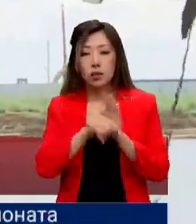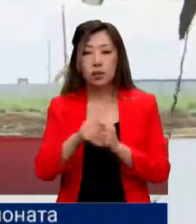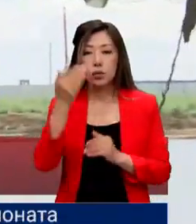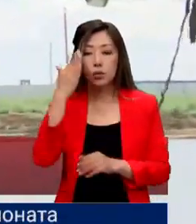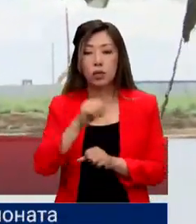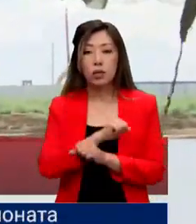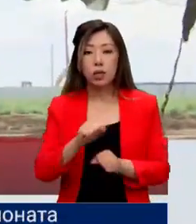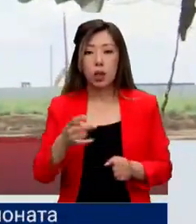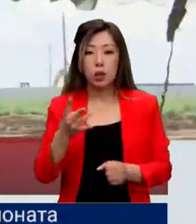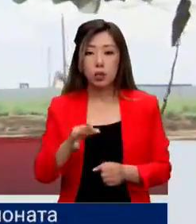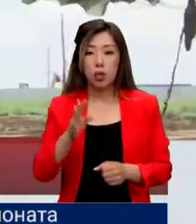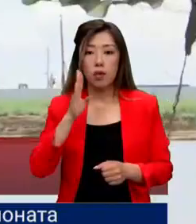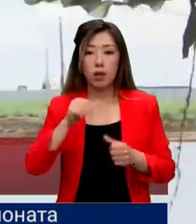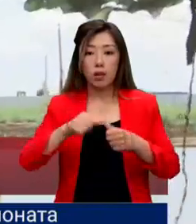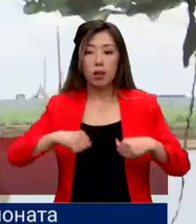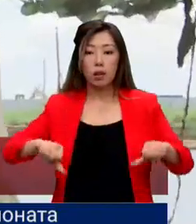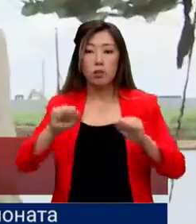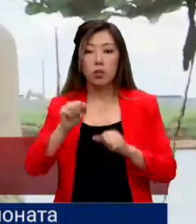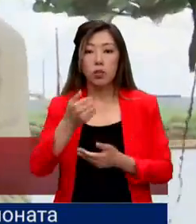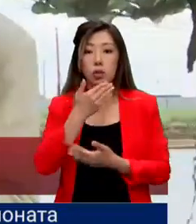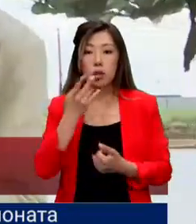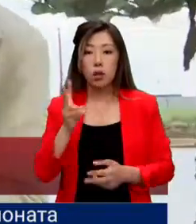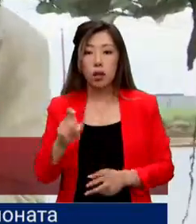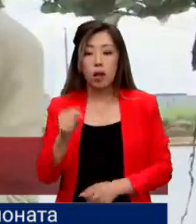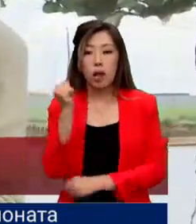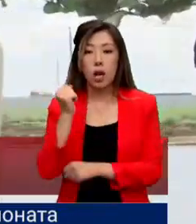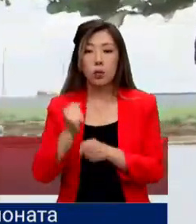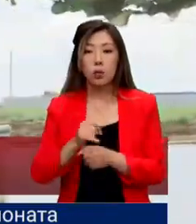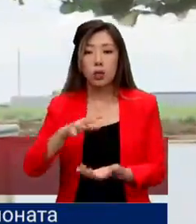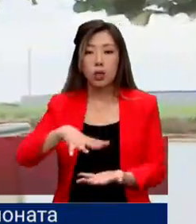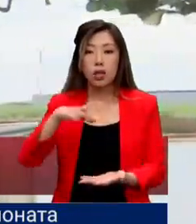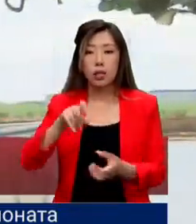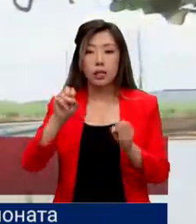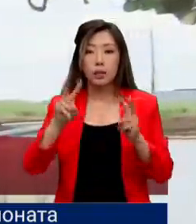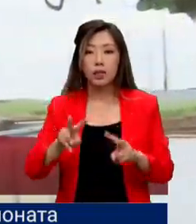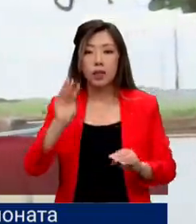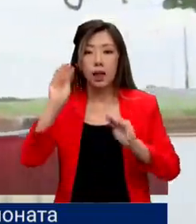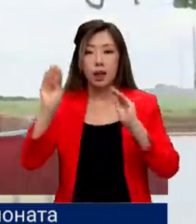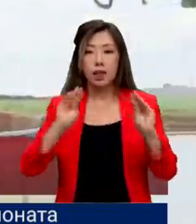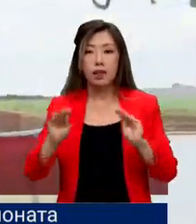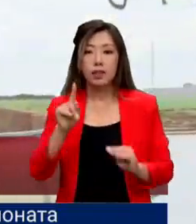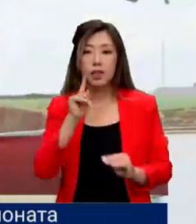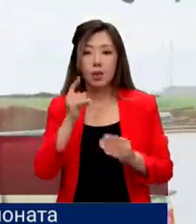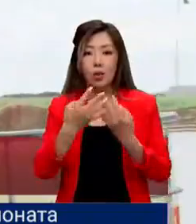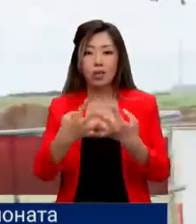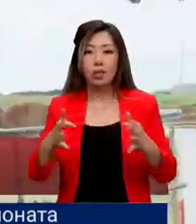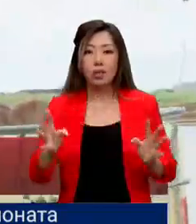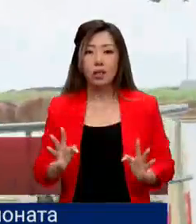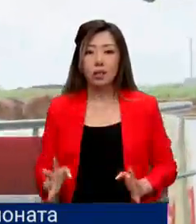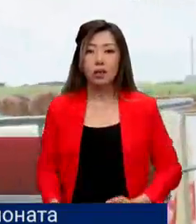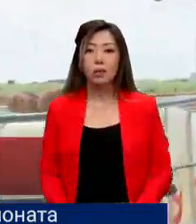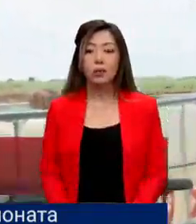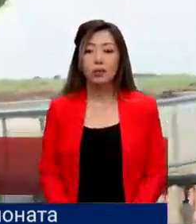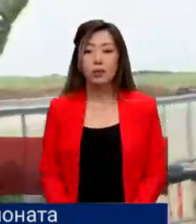видим, водоохранных полос все еще нет, но зато стоит рабочий насос, прикрытой маскировочной камуфляжной сеткой.